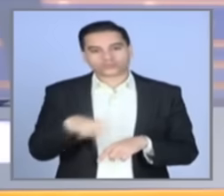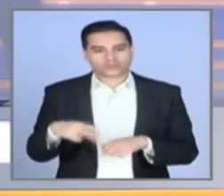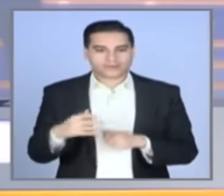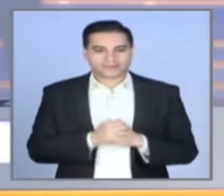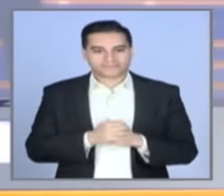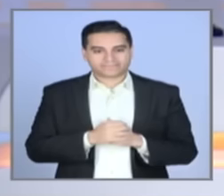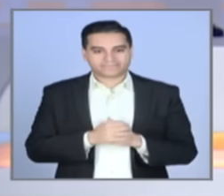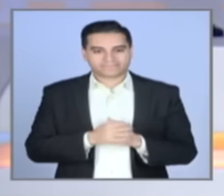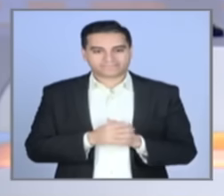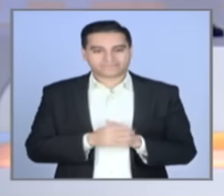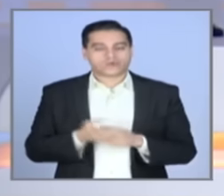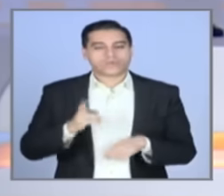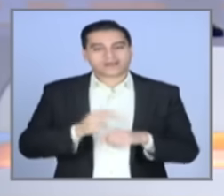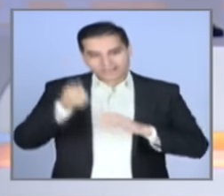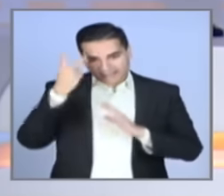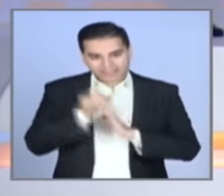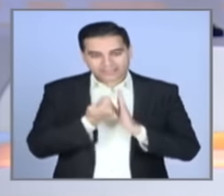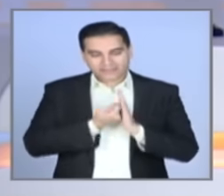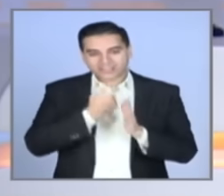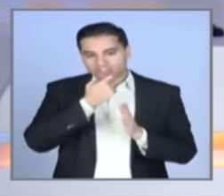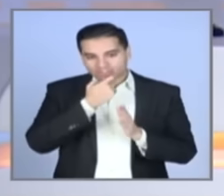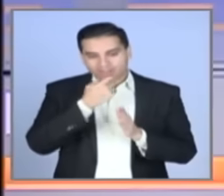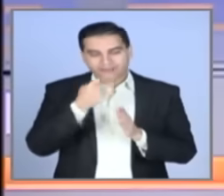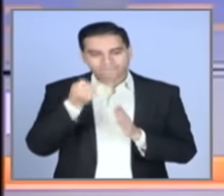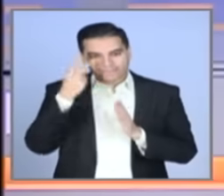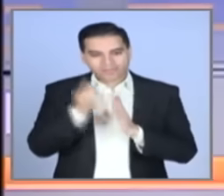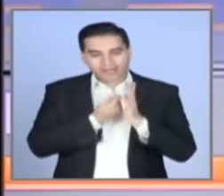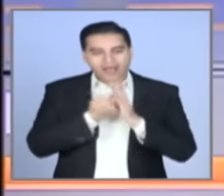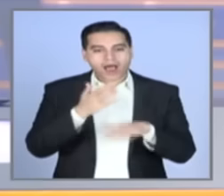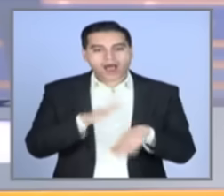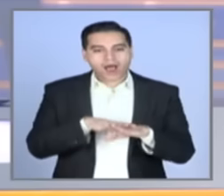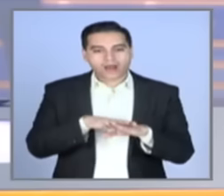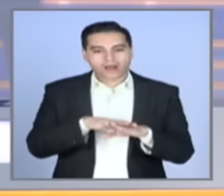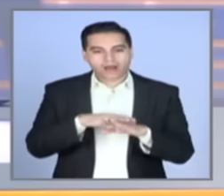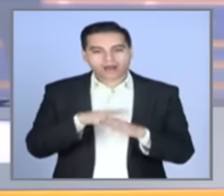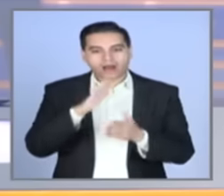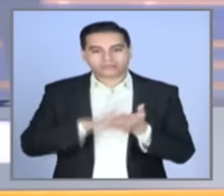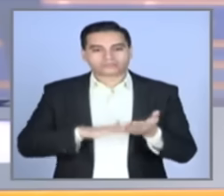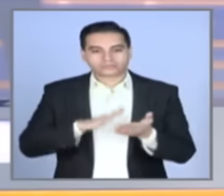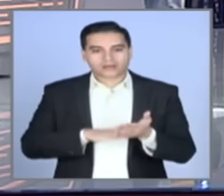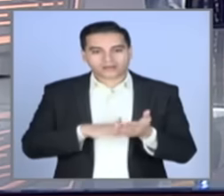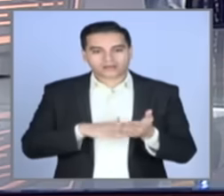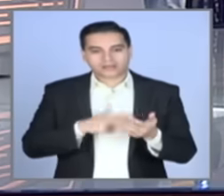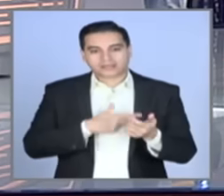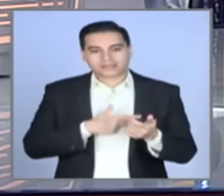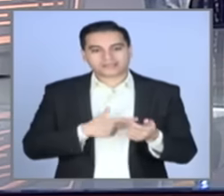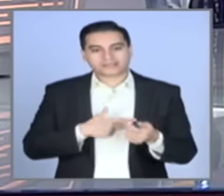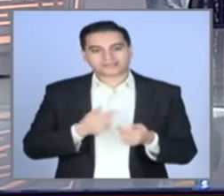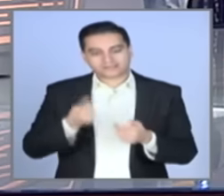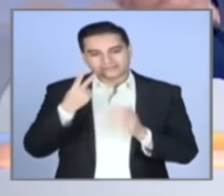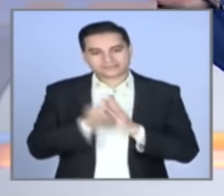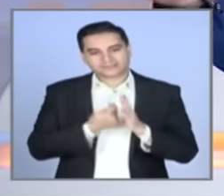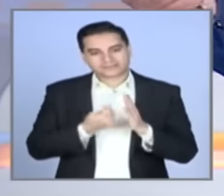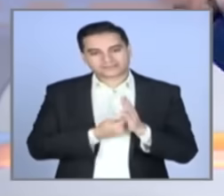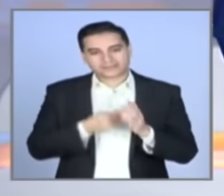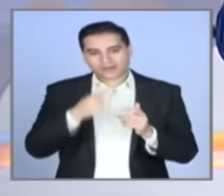1800. الكاتبة الإنجليزية اللي بتكتب عن الجرائم أعلان عن جريمة. أيوة